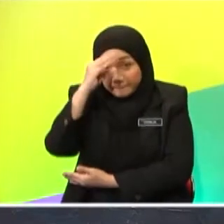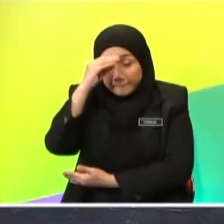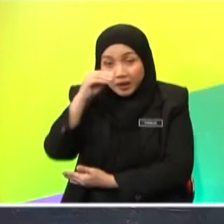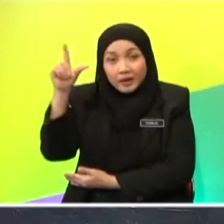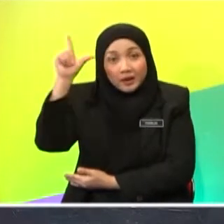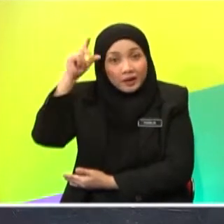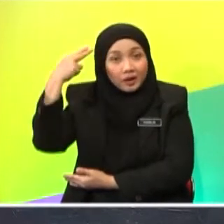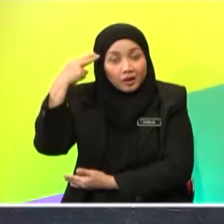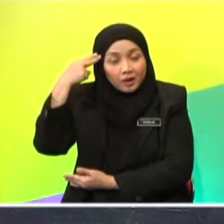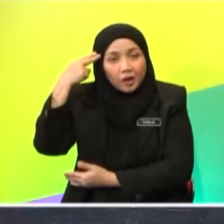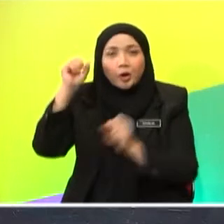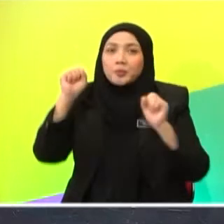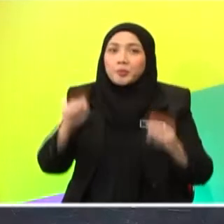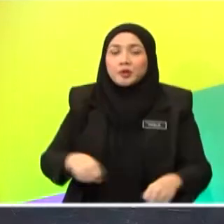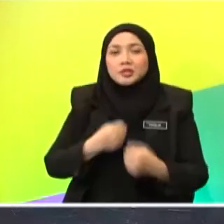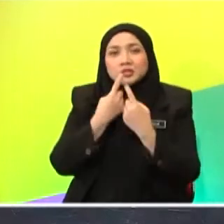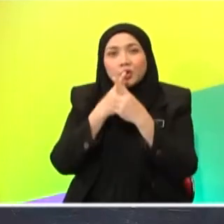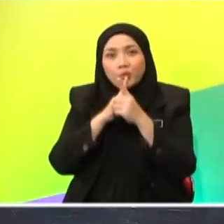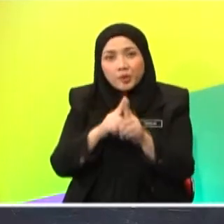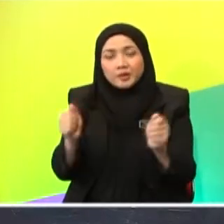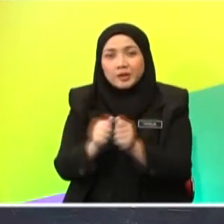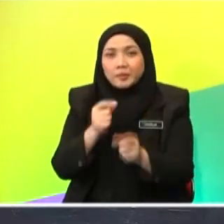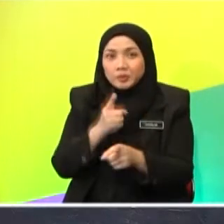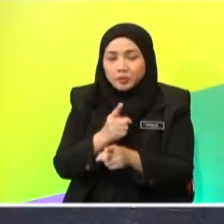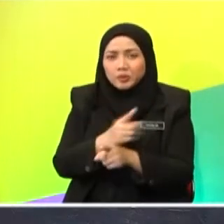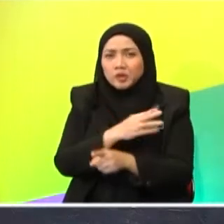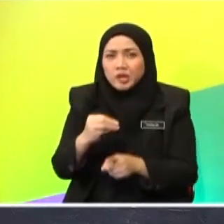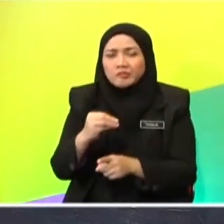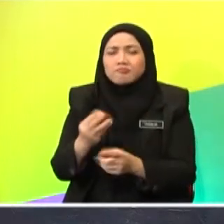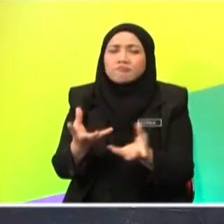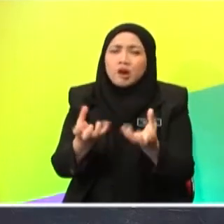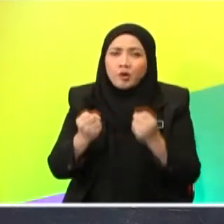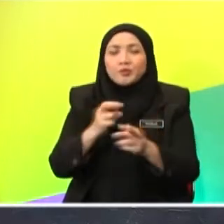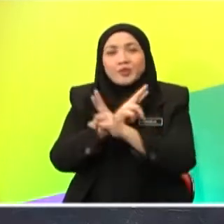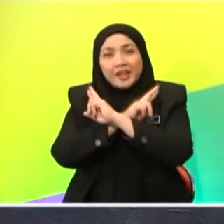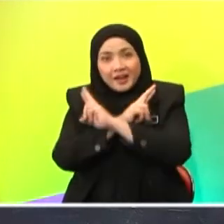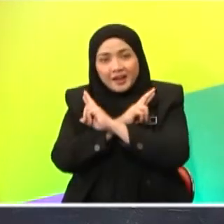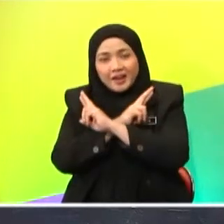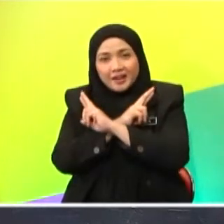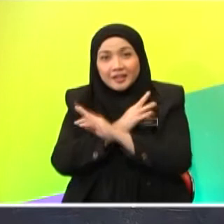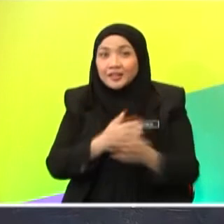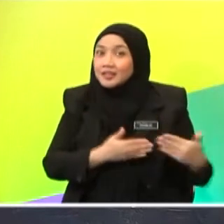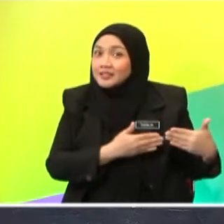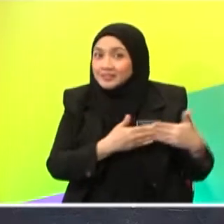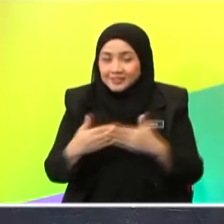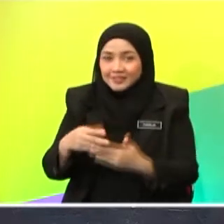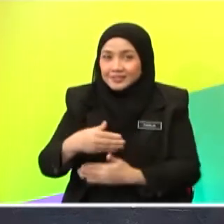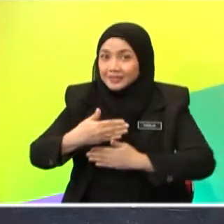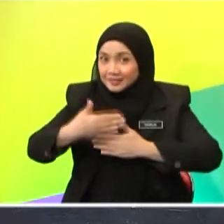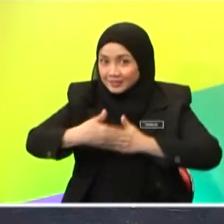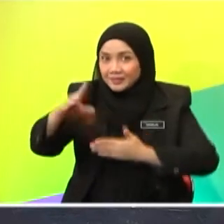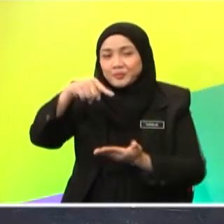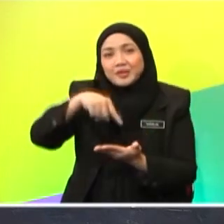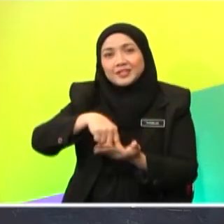mudah bagi ganjaran boleh tak dikenal lihat seketika cego boleh Oke jadi Jangan kemana-mana teruskan bersama dengan kami dalam